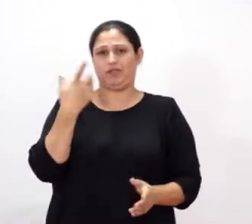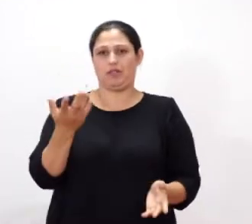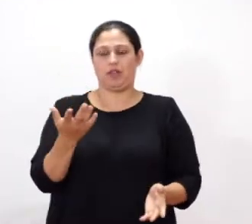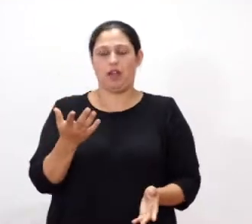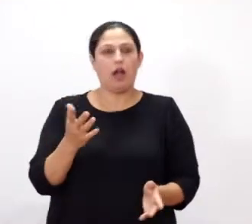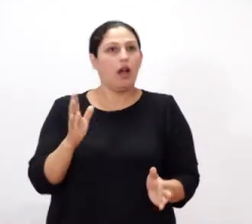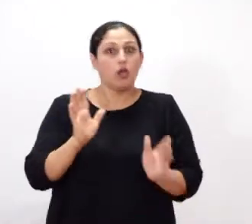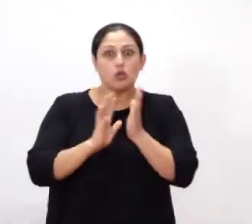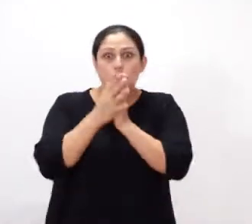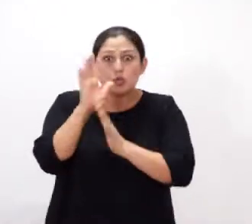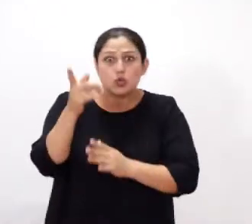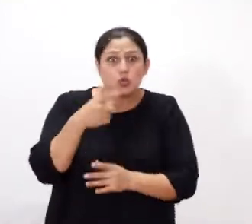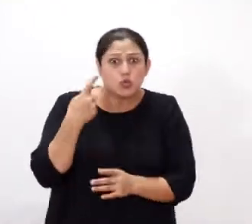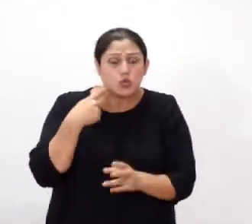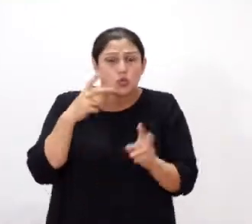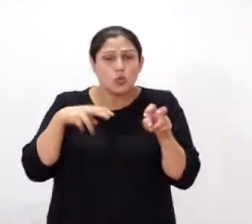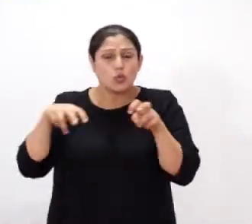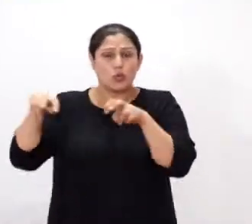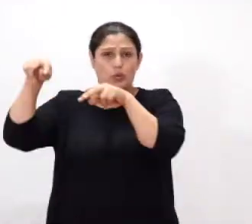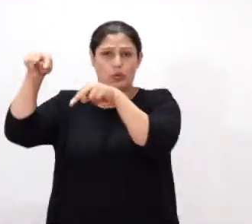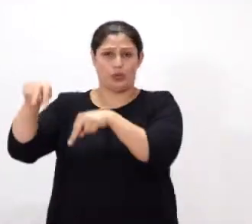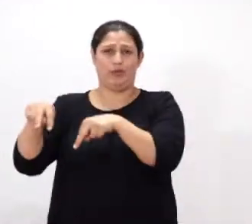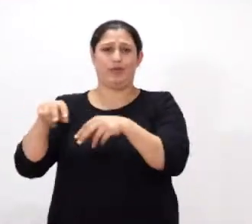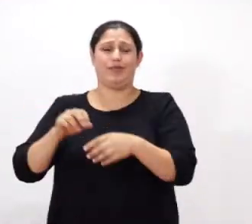دیو درخت